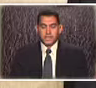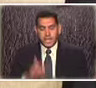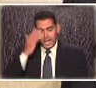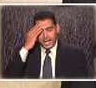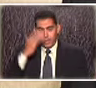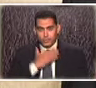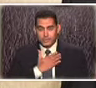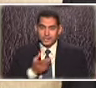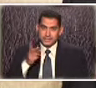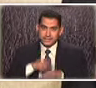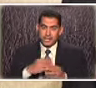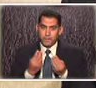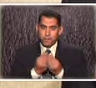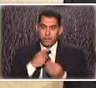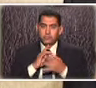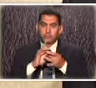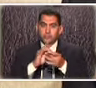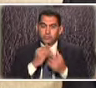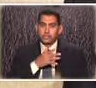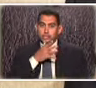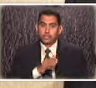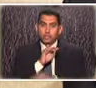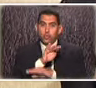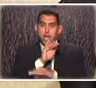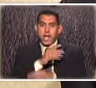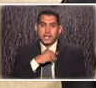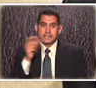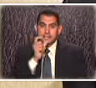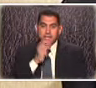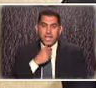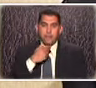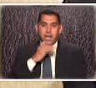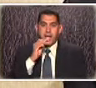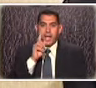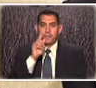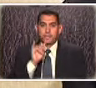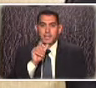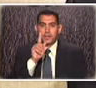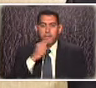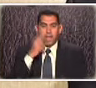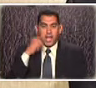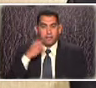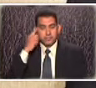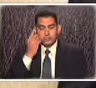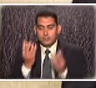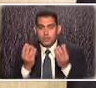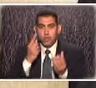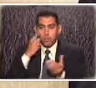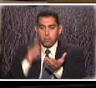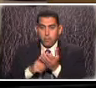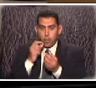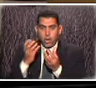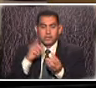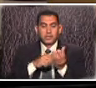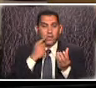اهلا وسهلا بحضراتكم مره اخرى اواصل حواري مع فضيله الدعيه الاسلامي الحبيب علي الجفري عن ثنائيه المثاليه والواقعيه